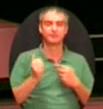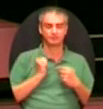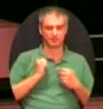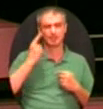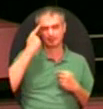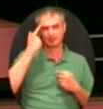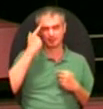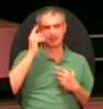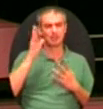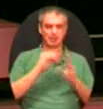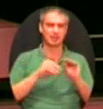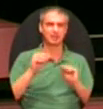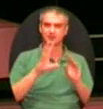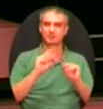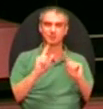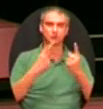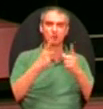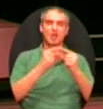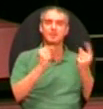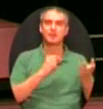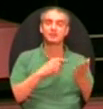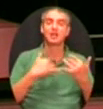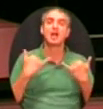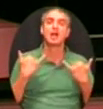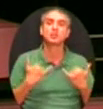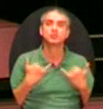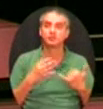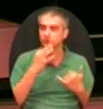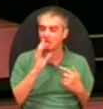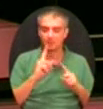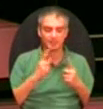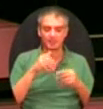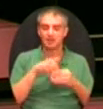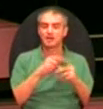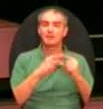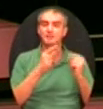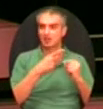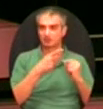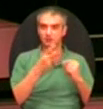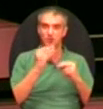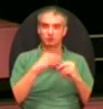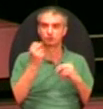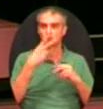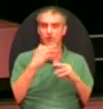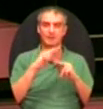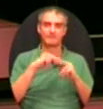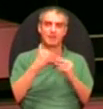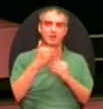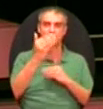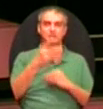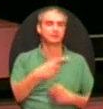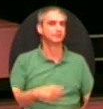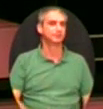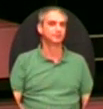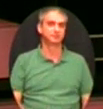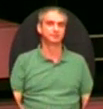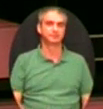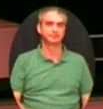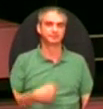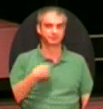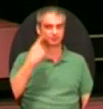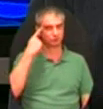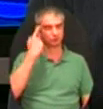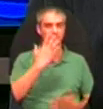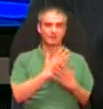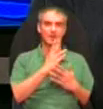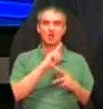ידע להסתדר עם מה שקורה בעזה עכשיו, השאלה היא מה יקרה בעזה מעוד שבועיים והלאה. כן, יגאל? אני חושב שהעולם